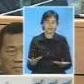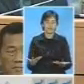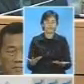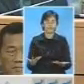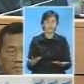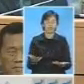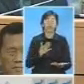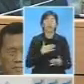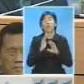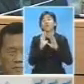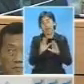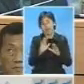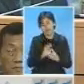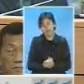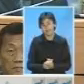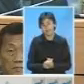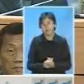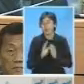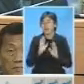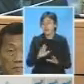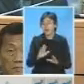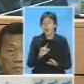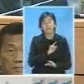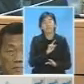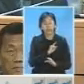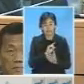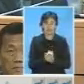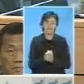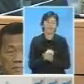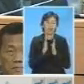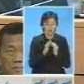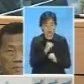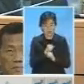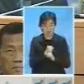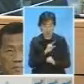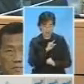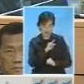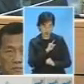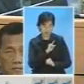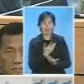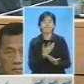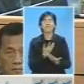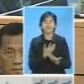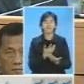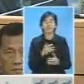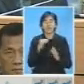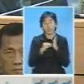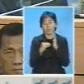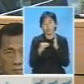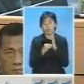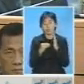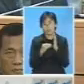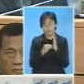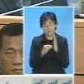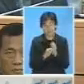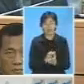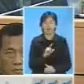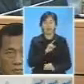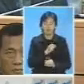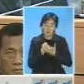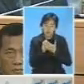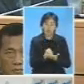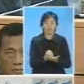ผมก็ขอฝากท่านว่ายังไงก็ฝากไปถึงพี่ๆที่มีอำนาจมีศักยภาพนะครับในกรุงเทพมหานครได้กรุณา